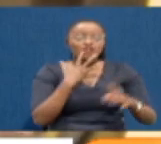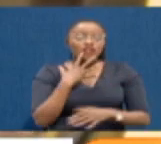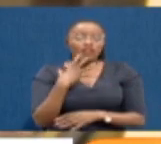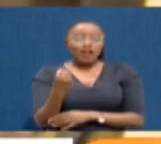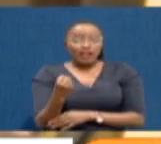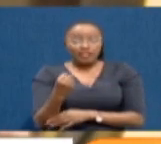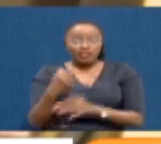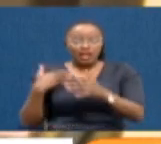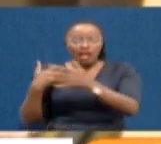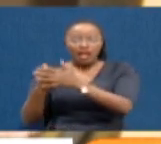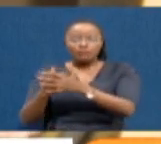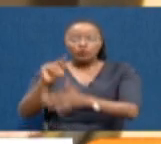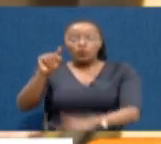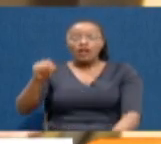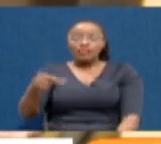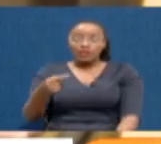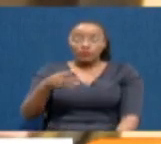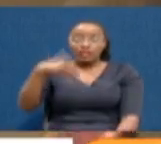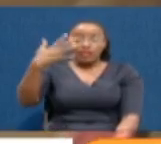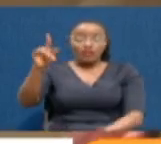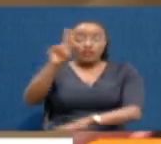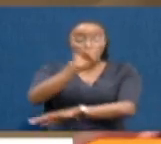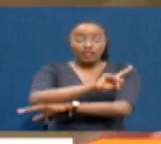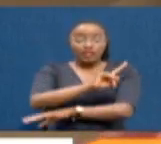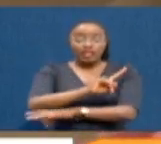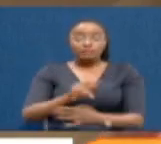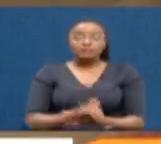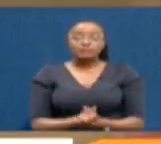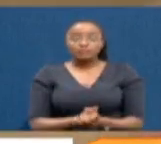500 hadi 1000 kila siku.